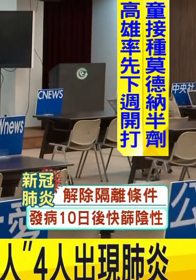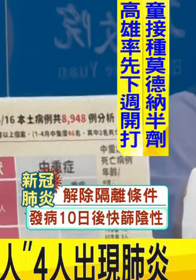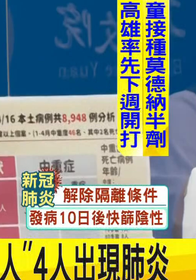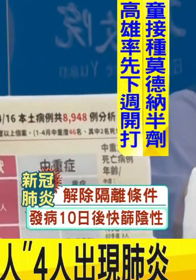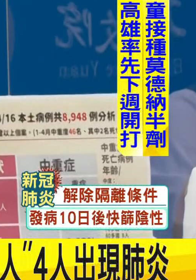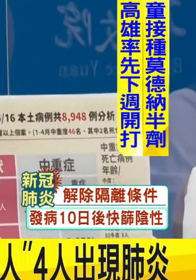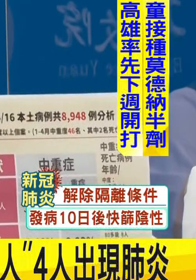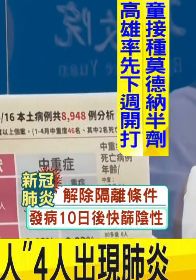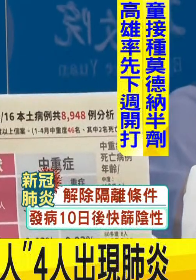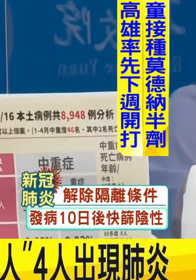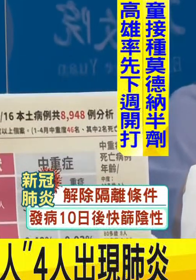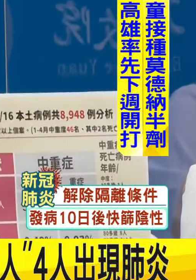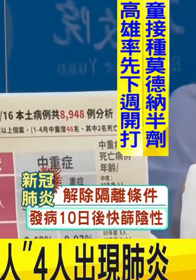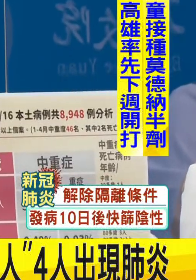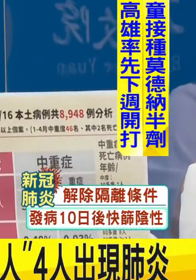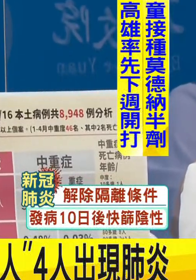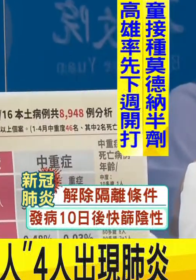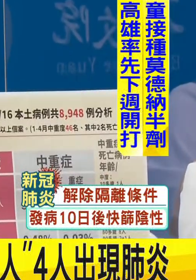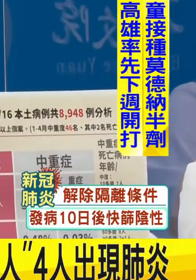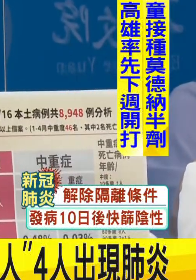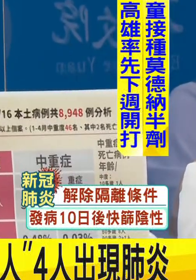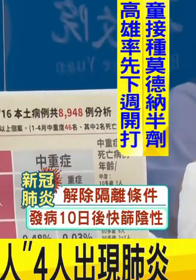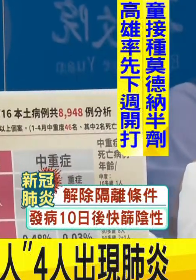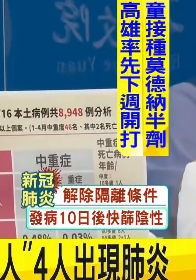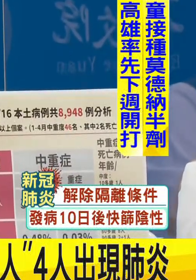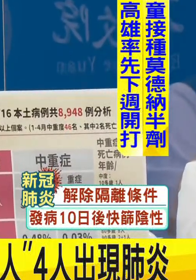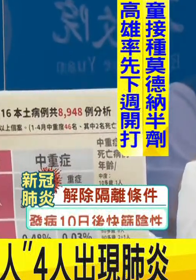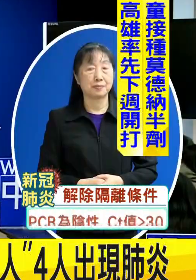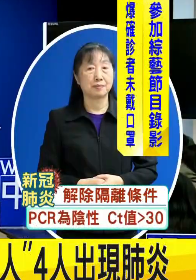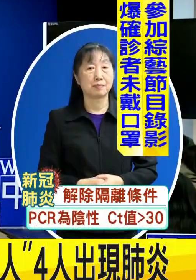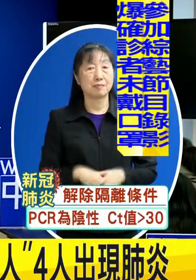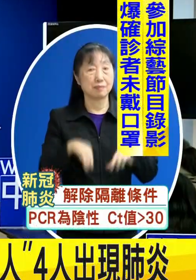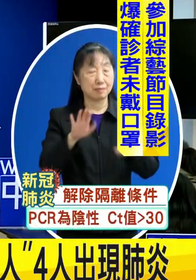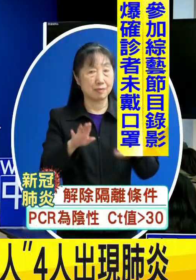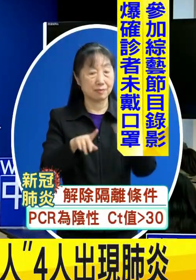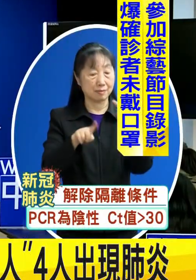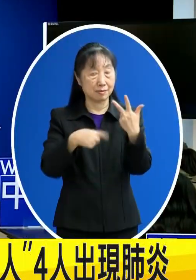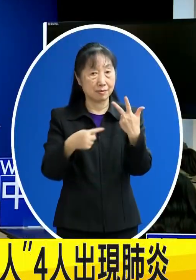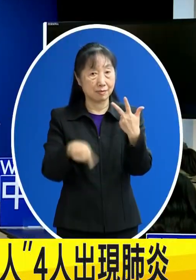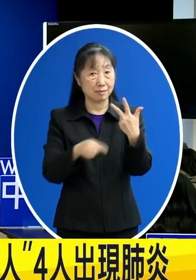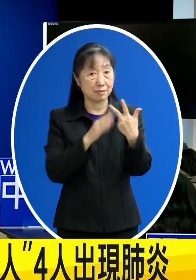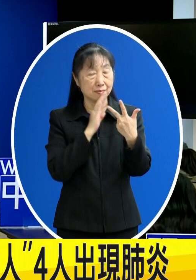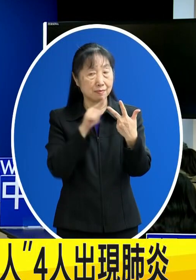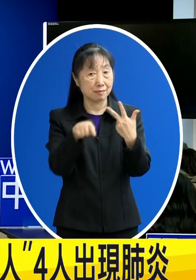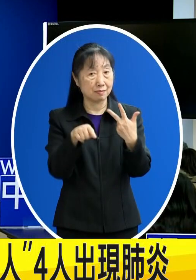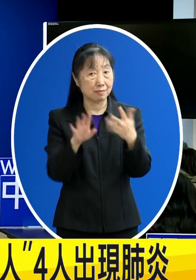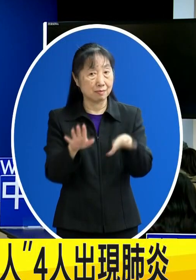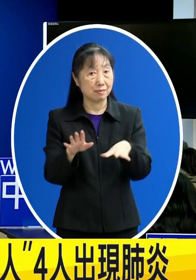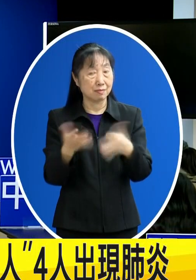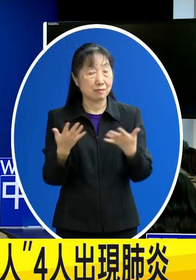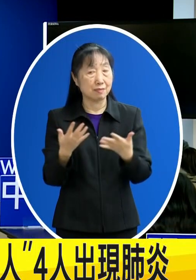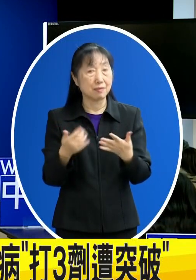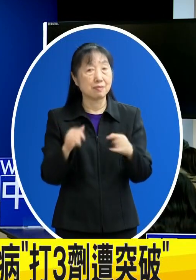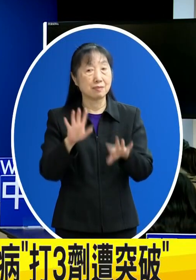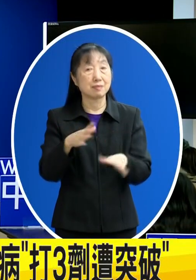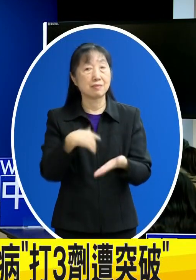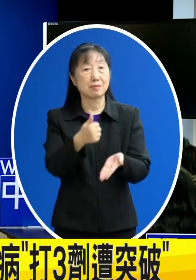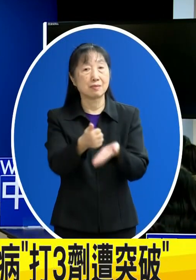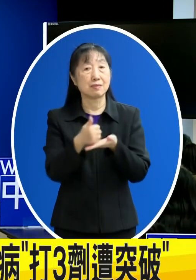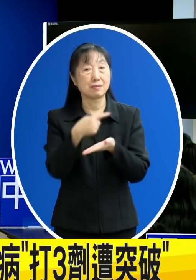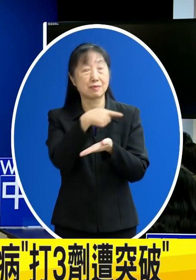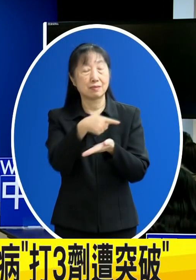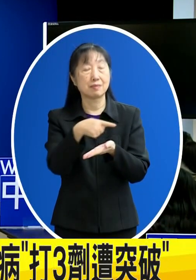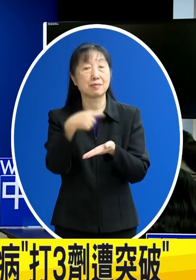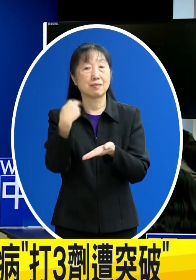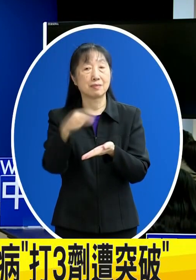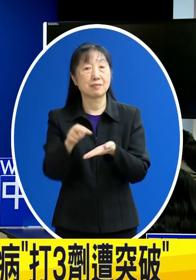中症的个案，他是20多岁，打满了3剂疫苗，再加上没有慢性病，但还是转成中症了。那详细状况为何？来